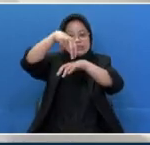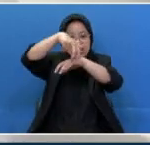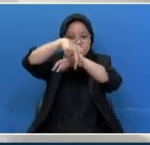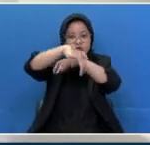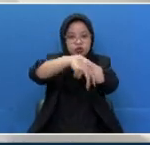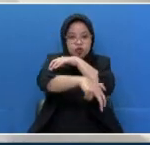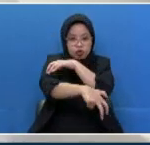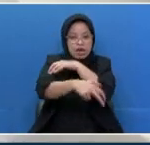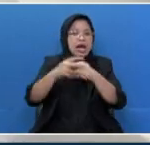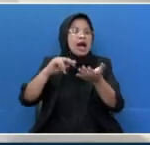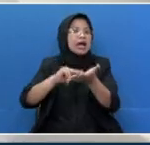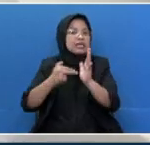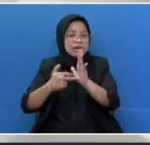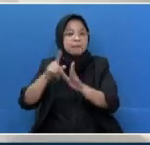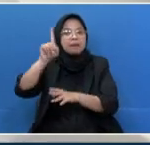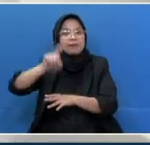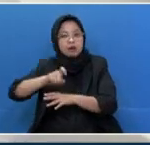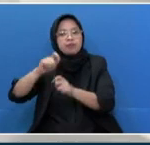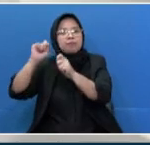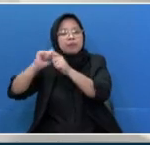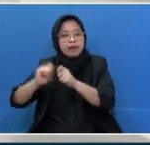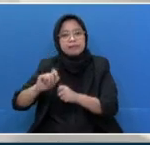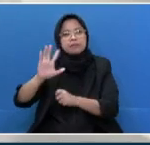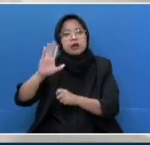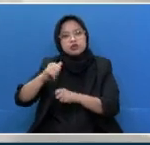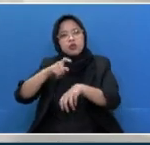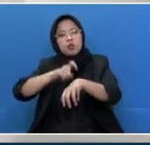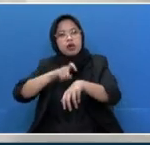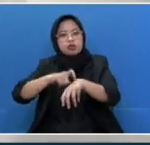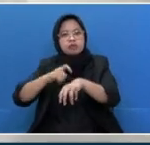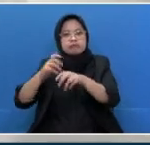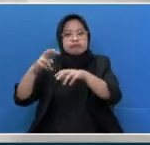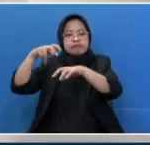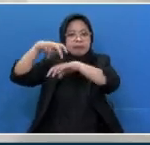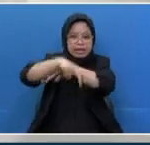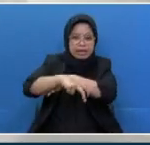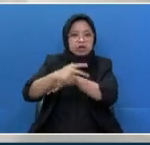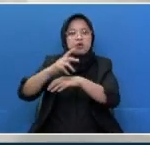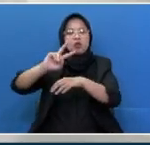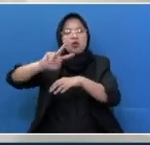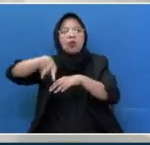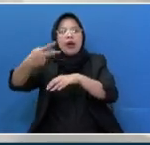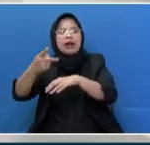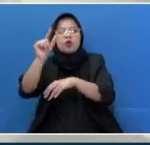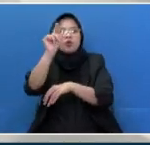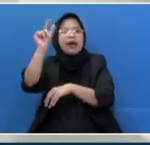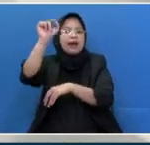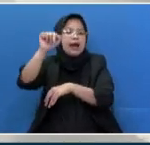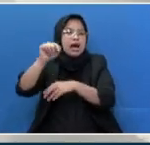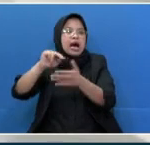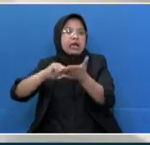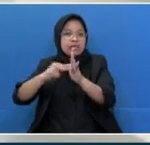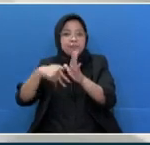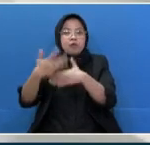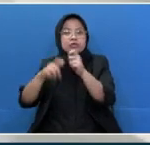ee salah satu yang memang masih membutuhkan perbaikan waktu untuk perbaikan yaitu eskalator di sisi exit Utara yang saat ini prosesnya